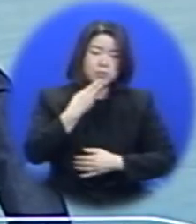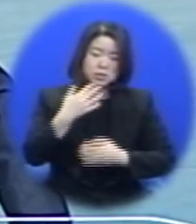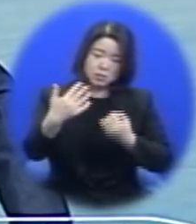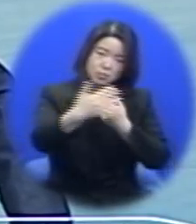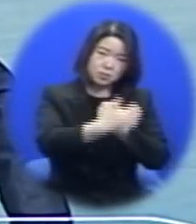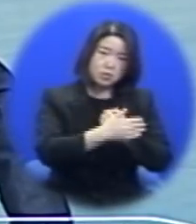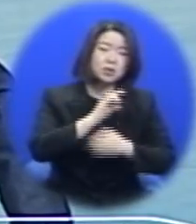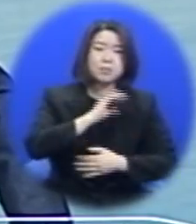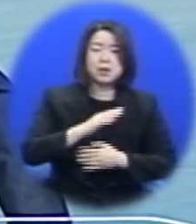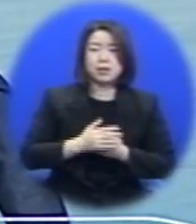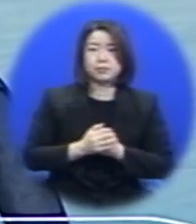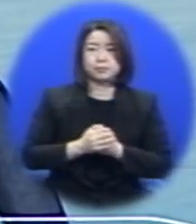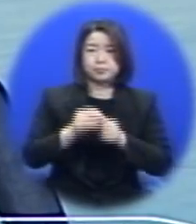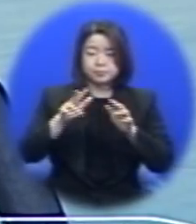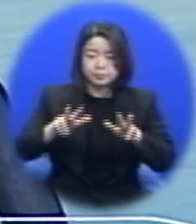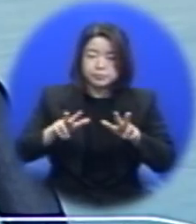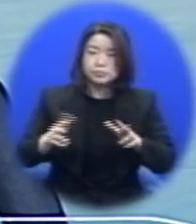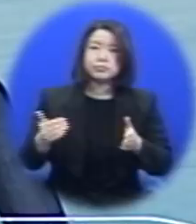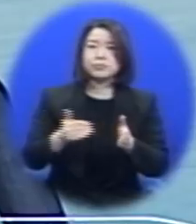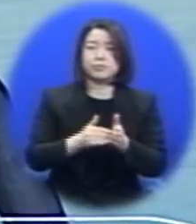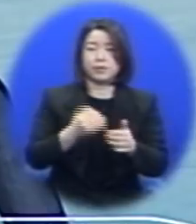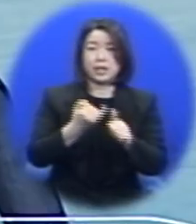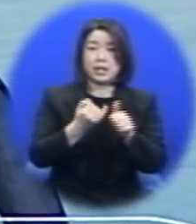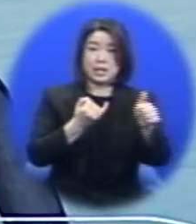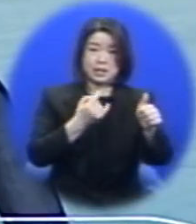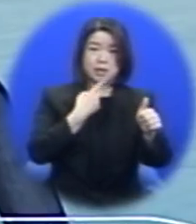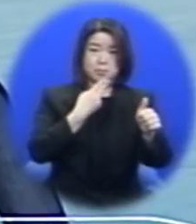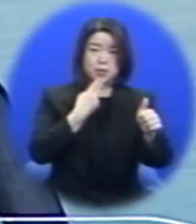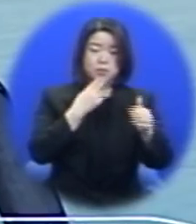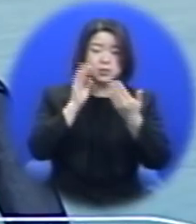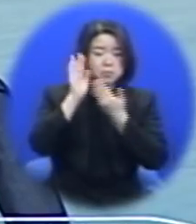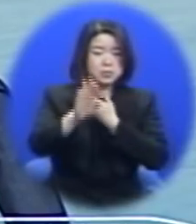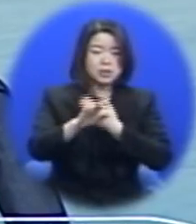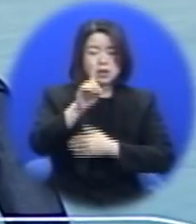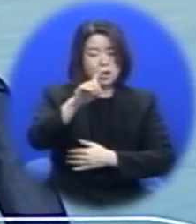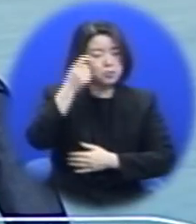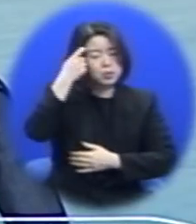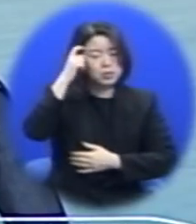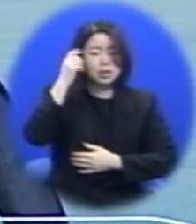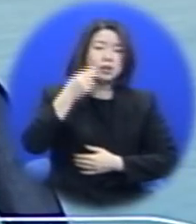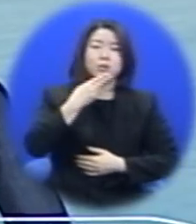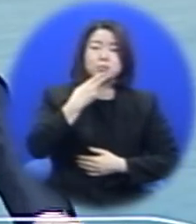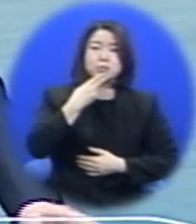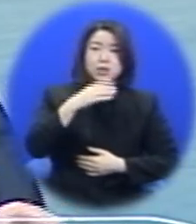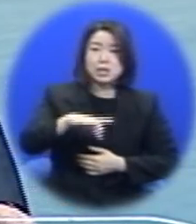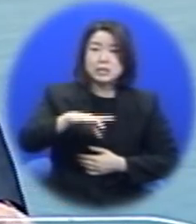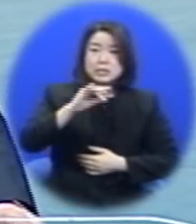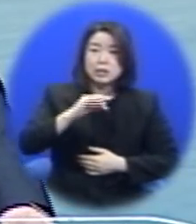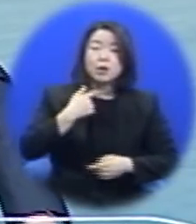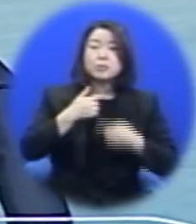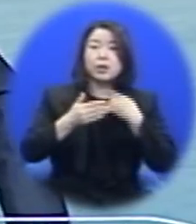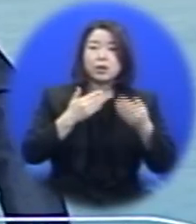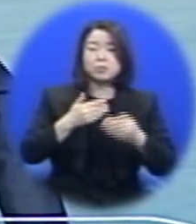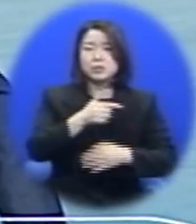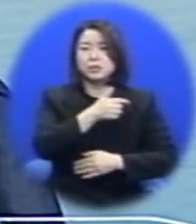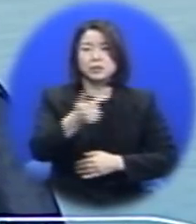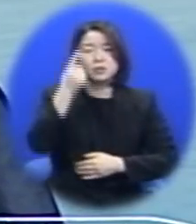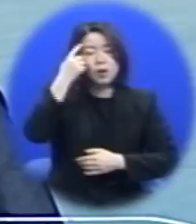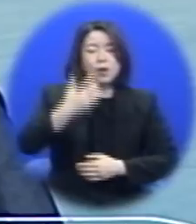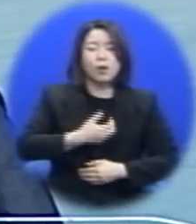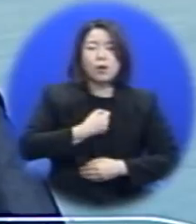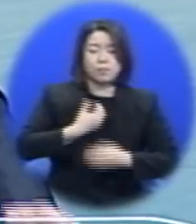난 지금까지 남편이 없는 미래를 한 번도 상상해 보지 않았다. 처음 경험하는 큰 충격과